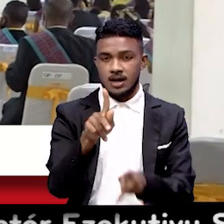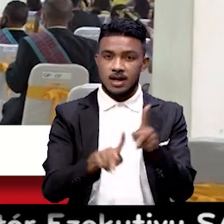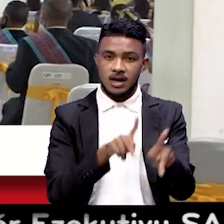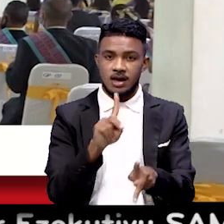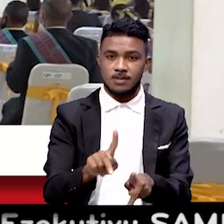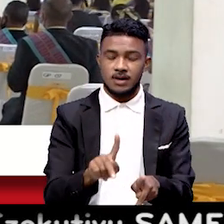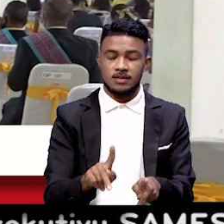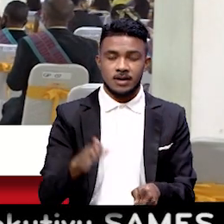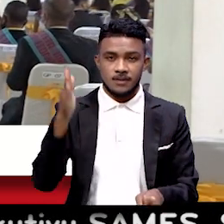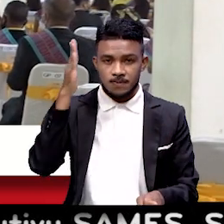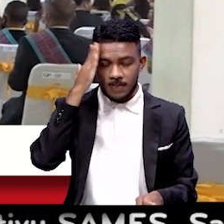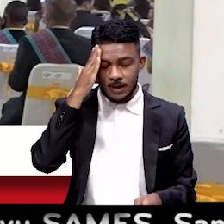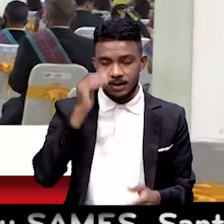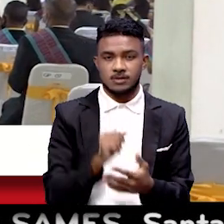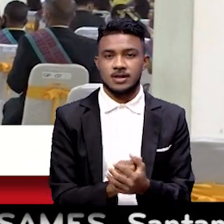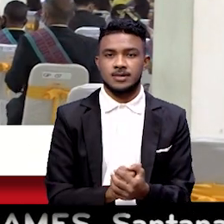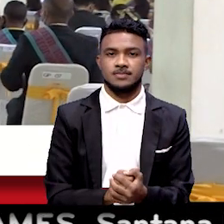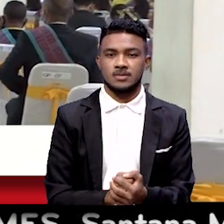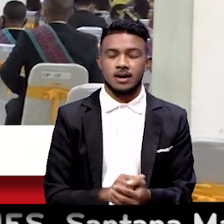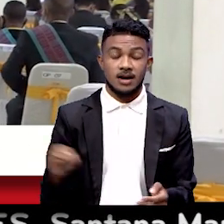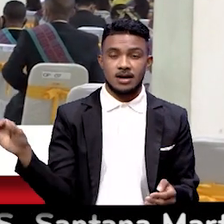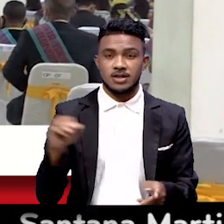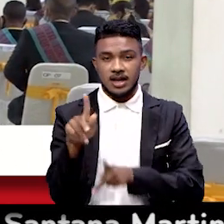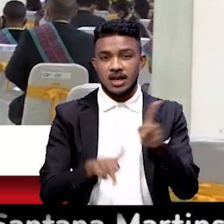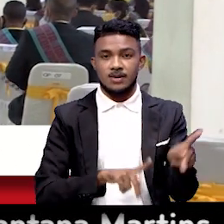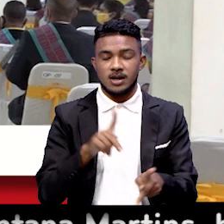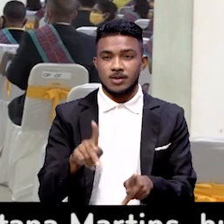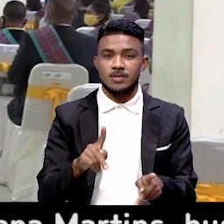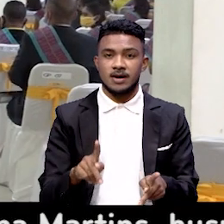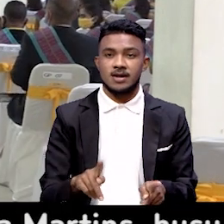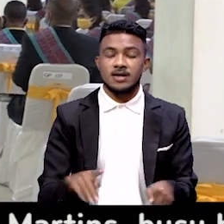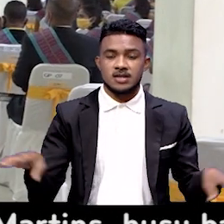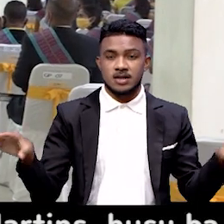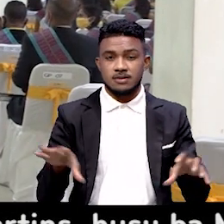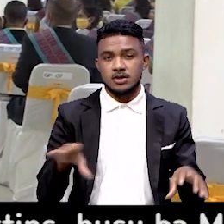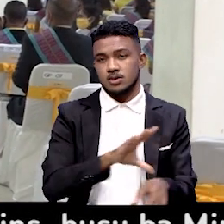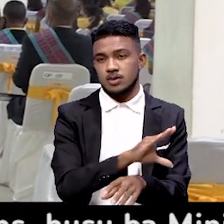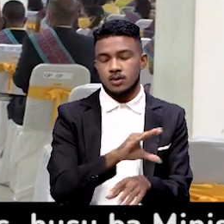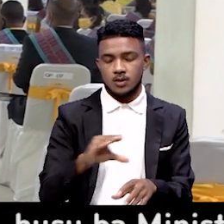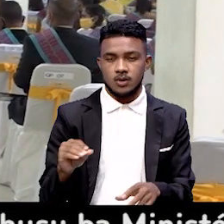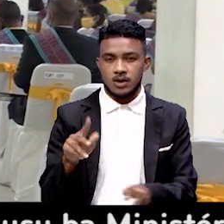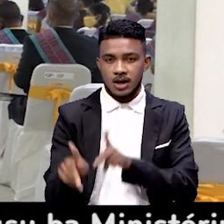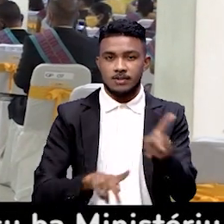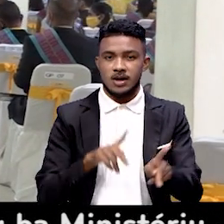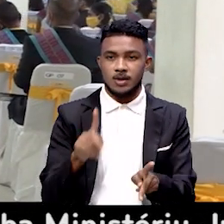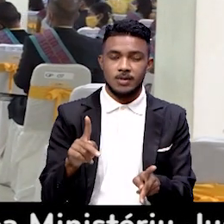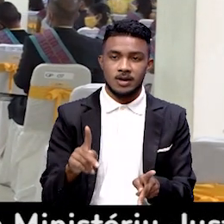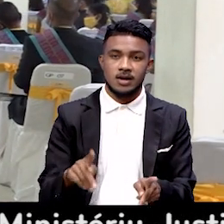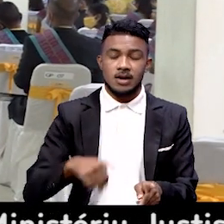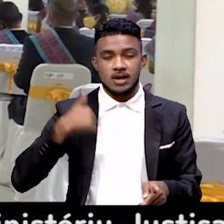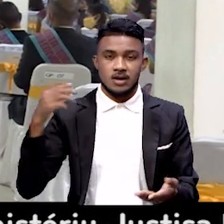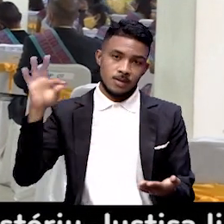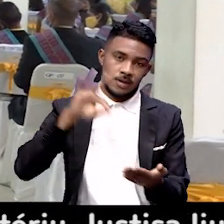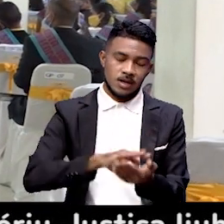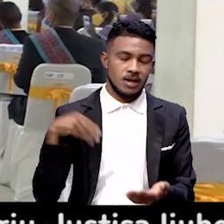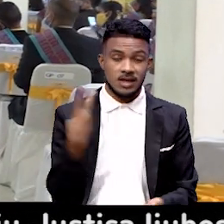oset matene kia kakuta la oset ema nebe ma ko titulu la oset ema nebe ma ka prense liur maka itahare